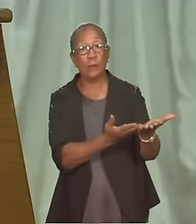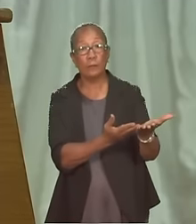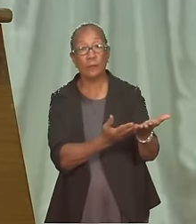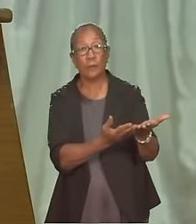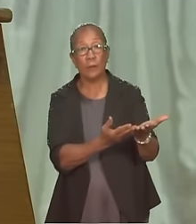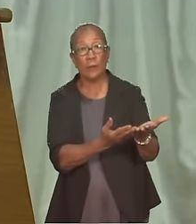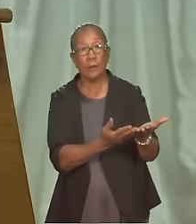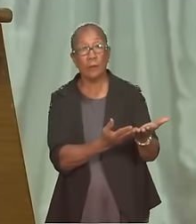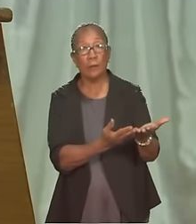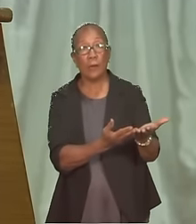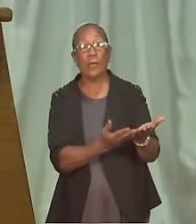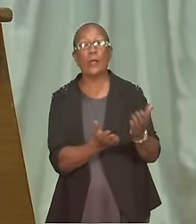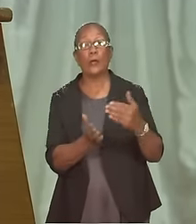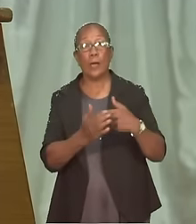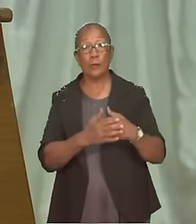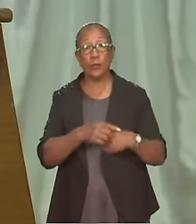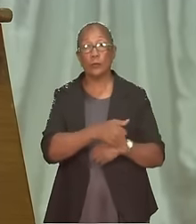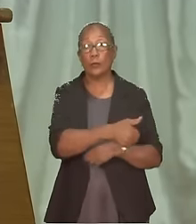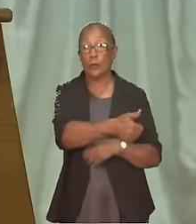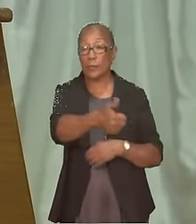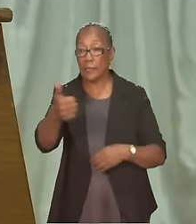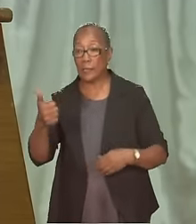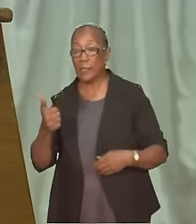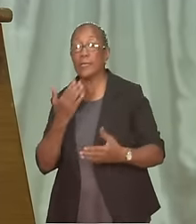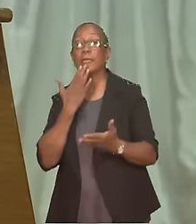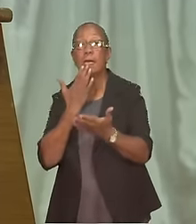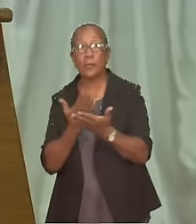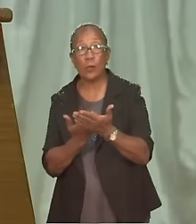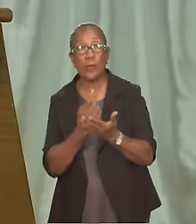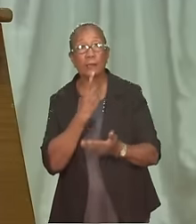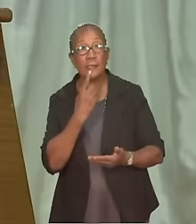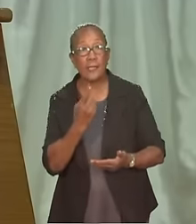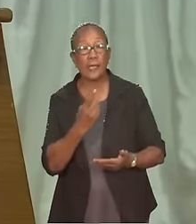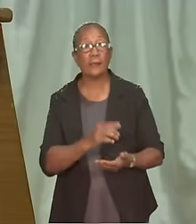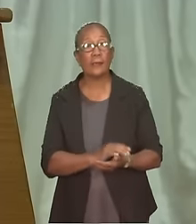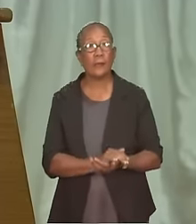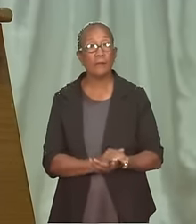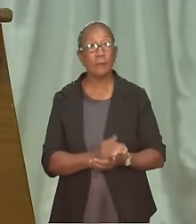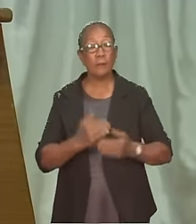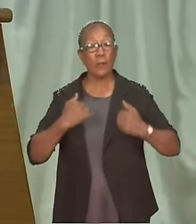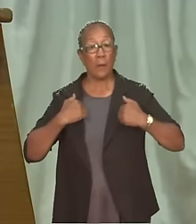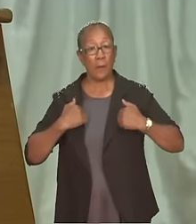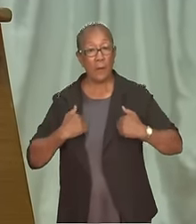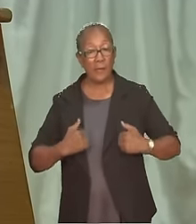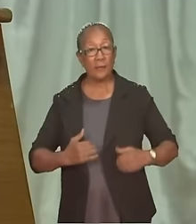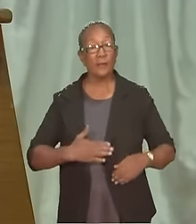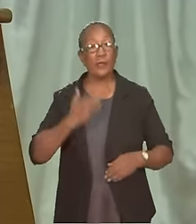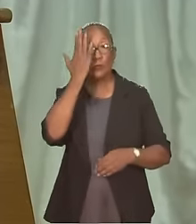jullie allemaal te bedanken, de gemeenschap te bedanken,